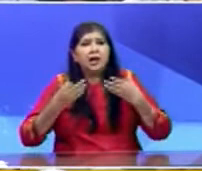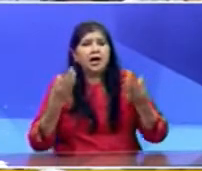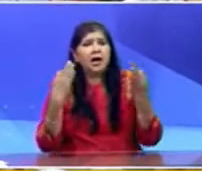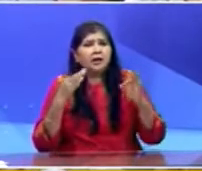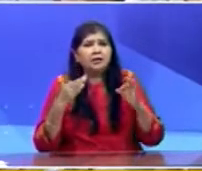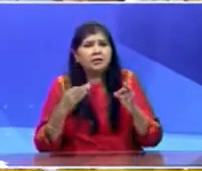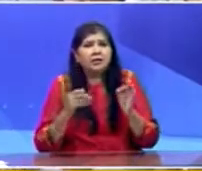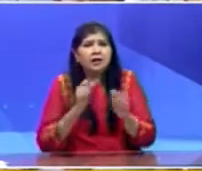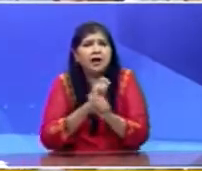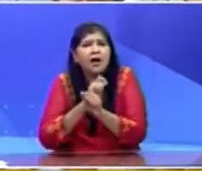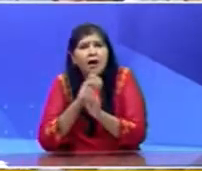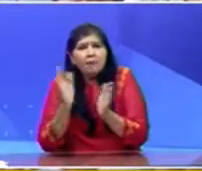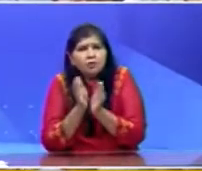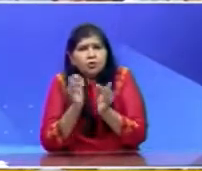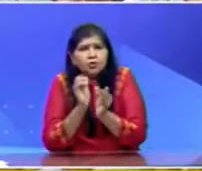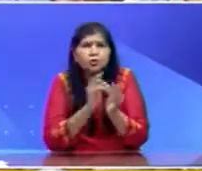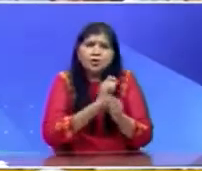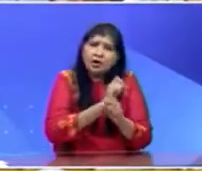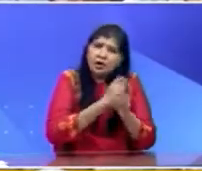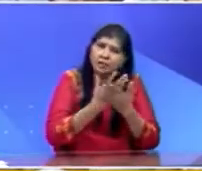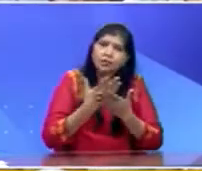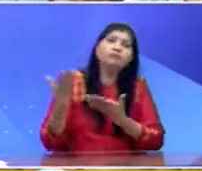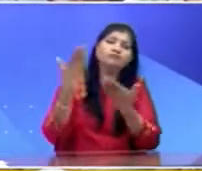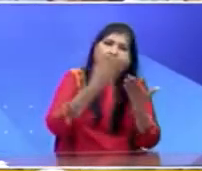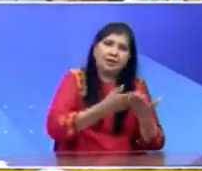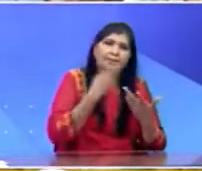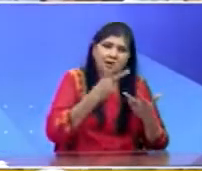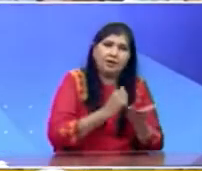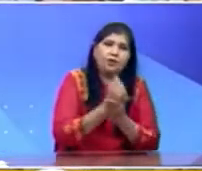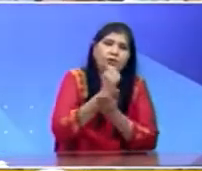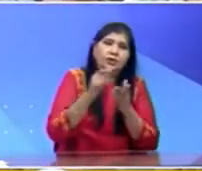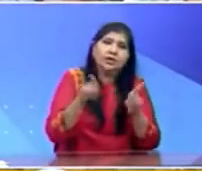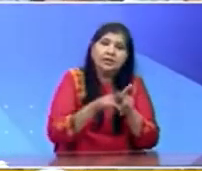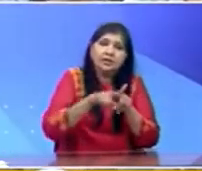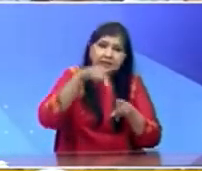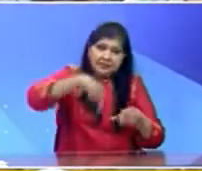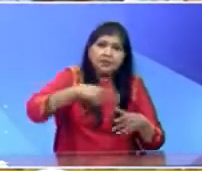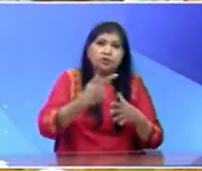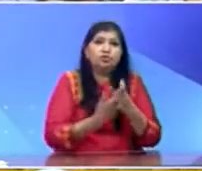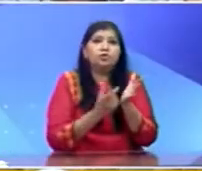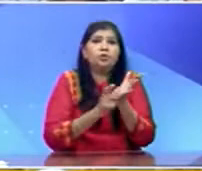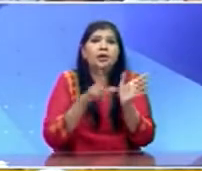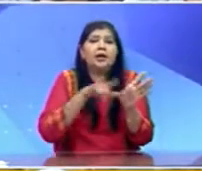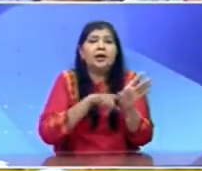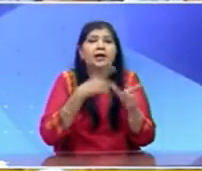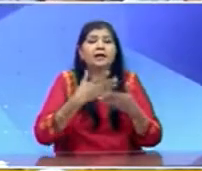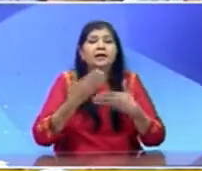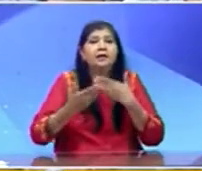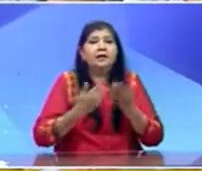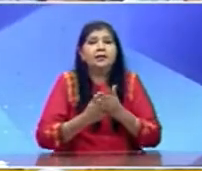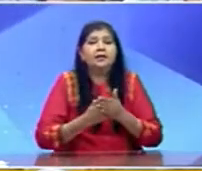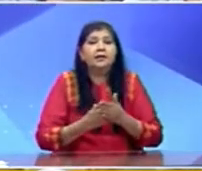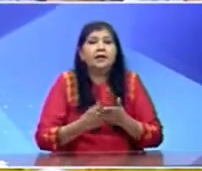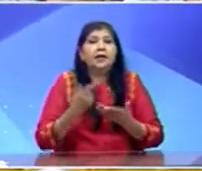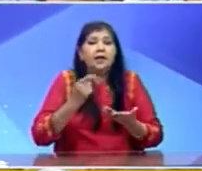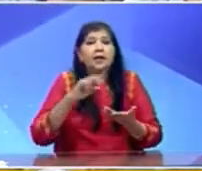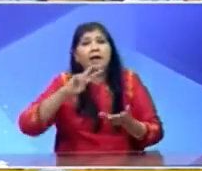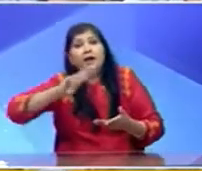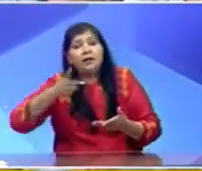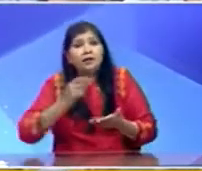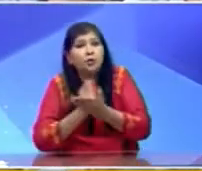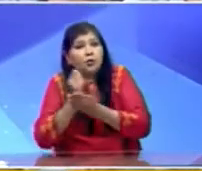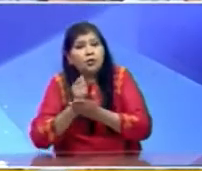की कोशिश की गई। साथियों, इसी जुलाई में एक बहुत ही रोचक प्रयास हुआ